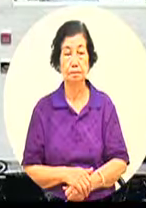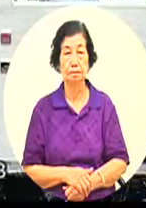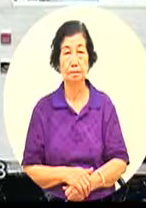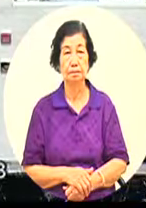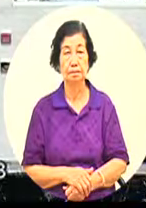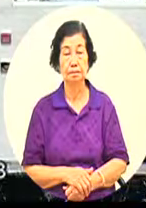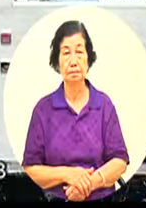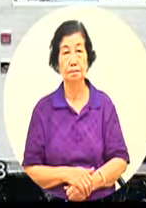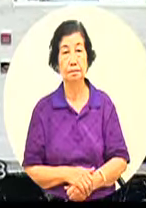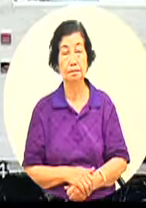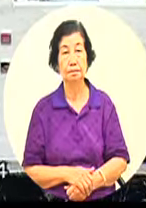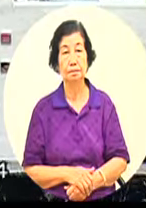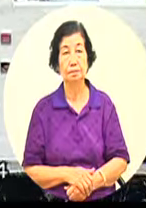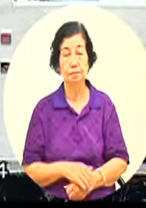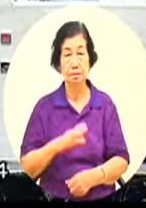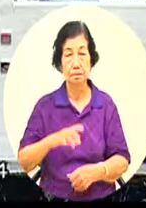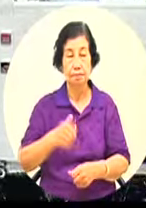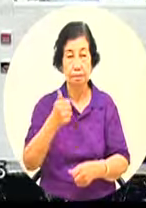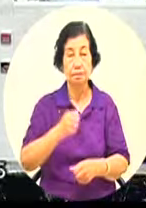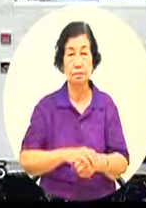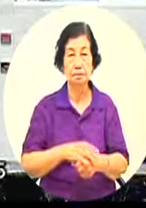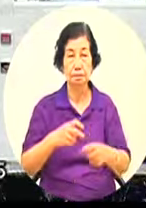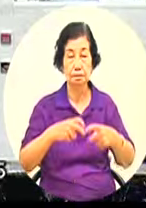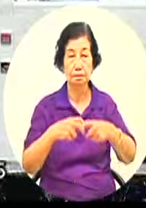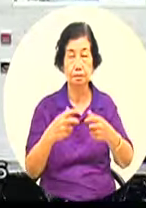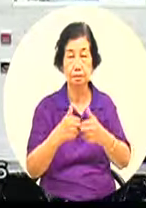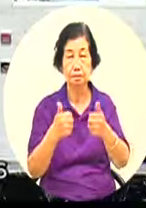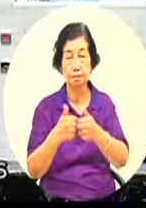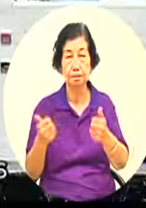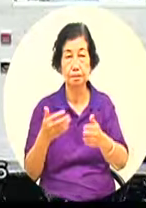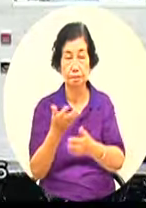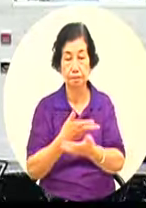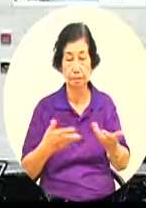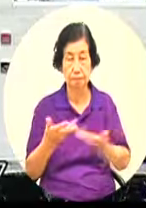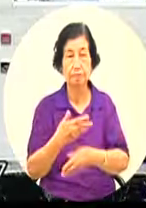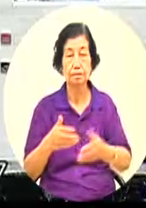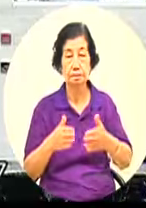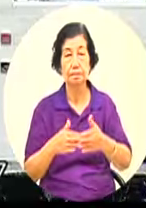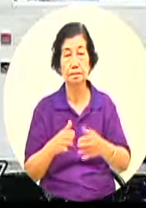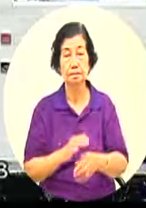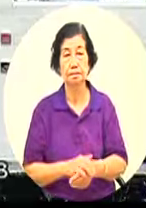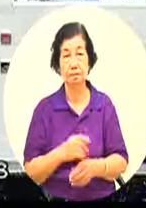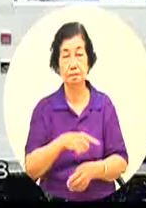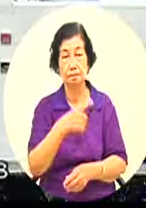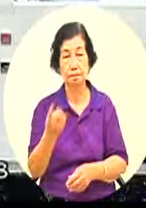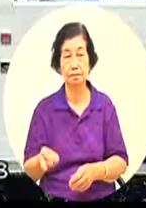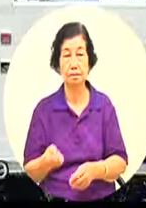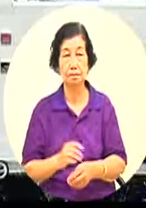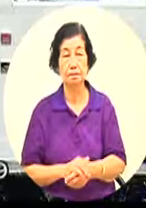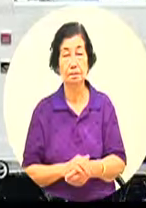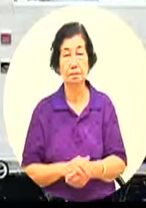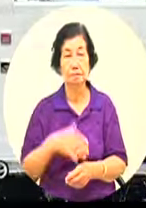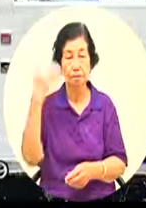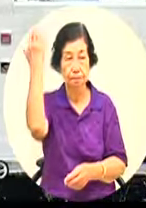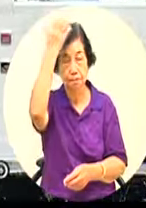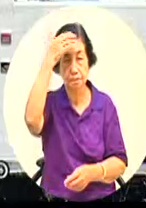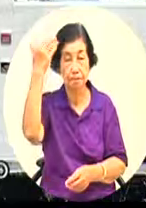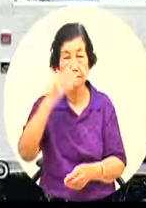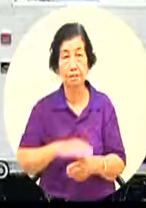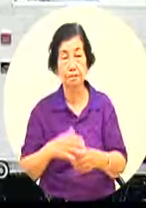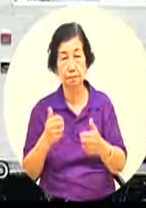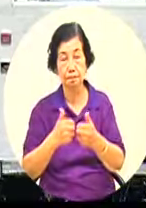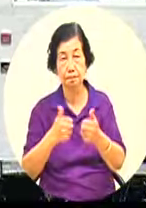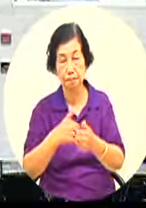好，处长再跟李议员再沟通哈。那我们接下来请我们郑光峰议员质